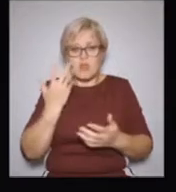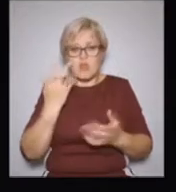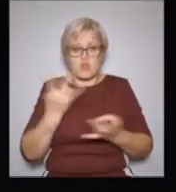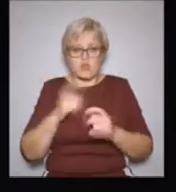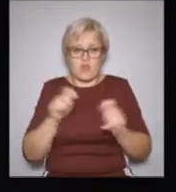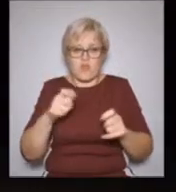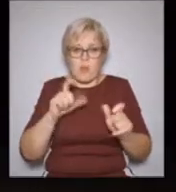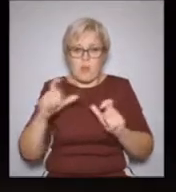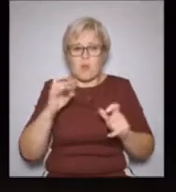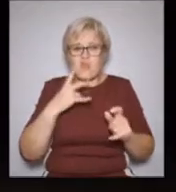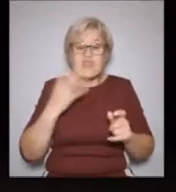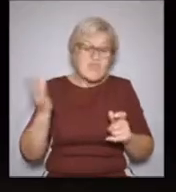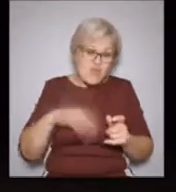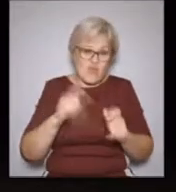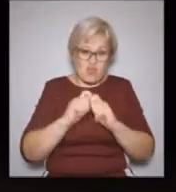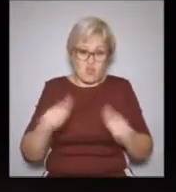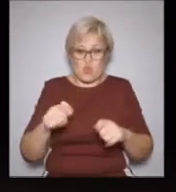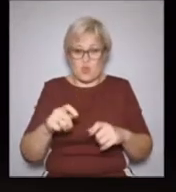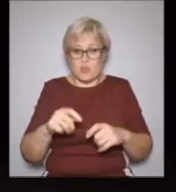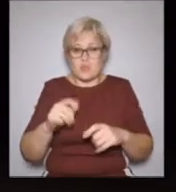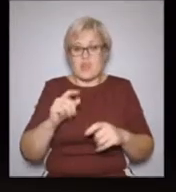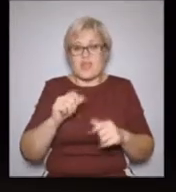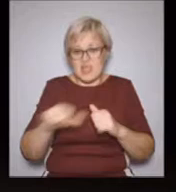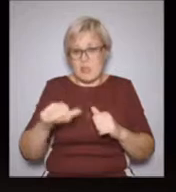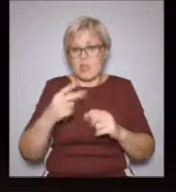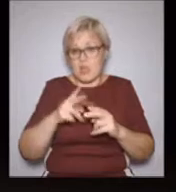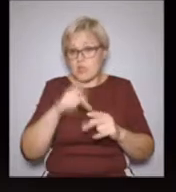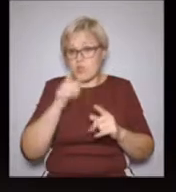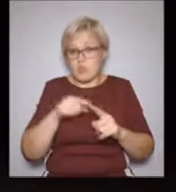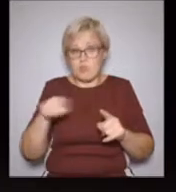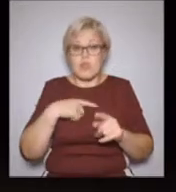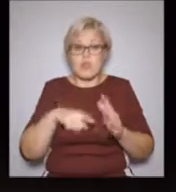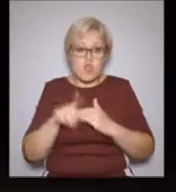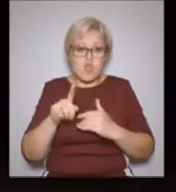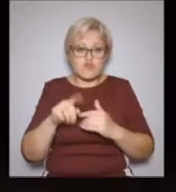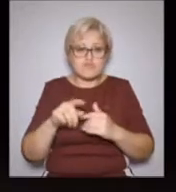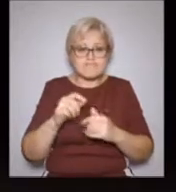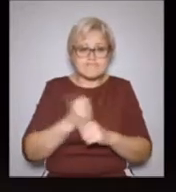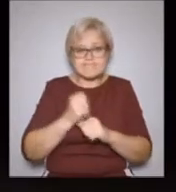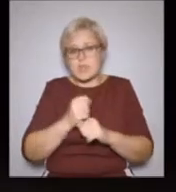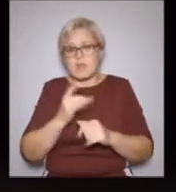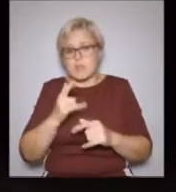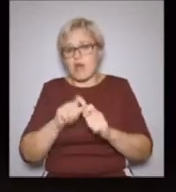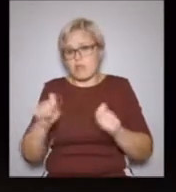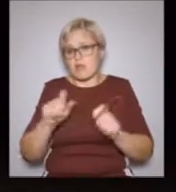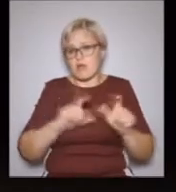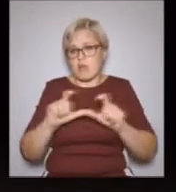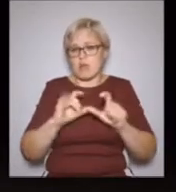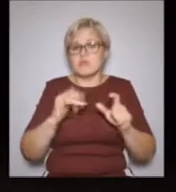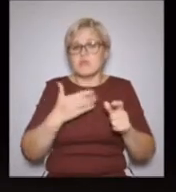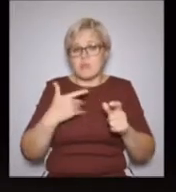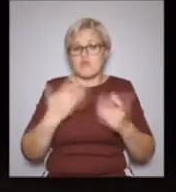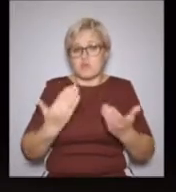ему сейчас не тот момент когда нужно открывать магазин любили давай откроем вот именно в момент